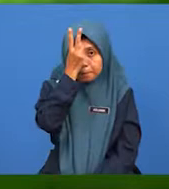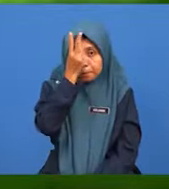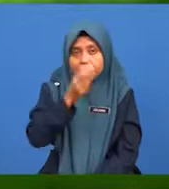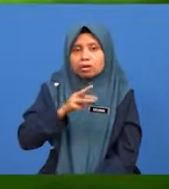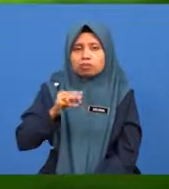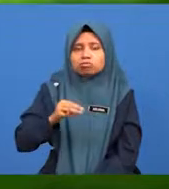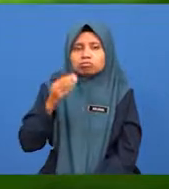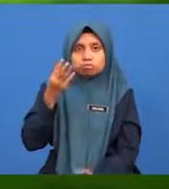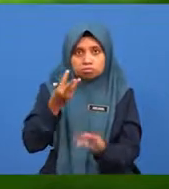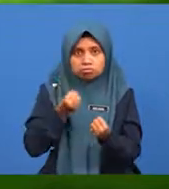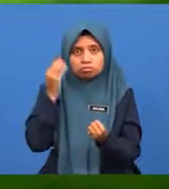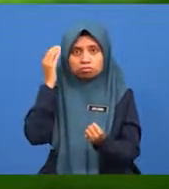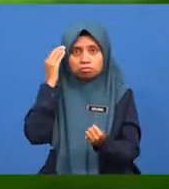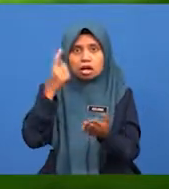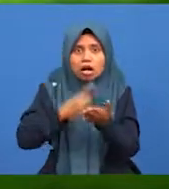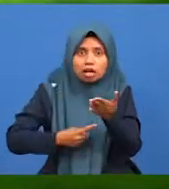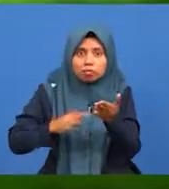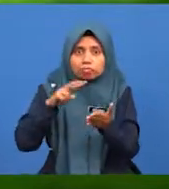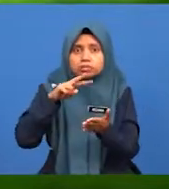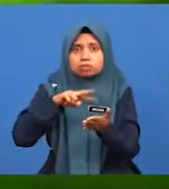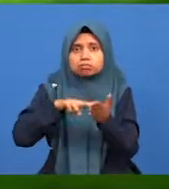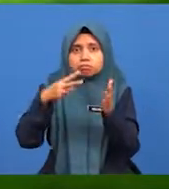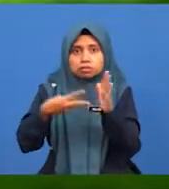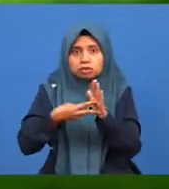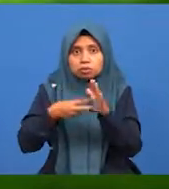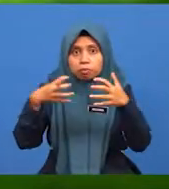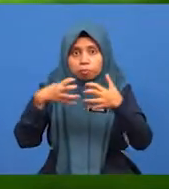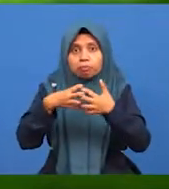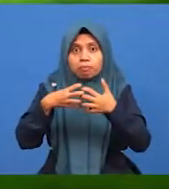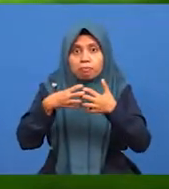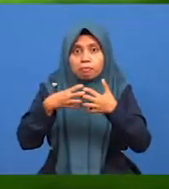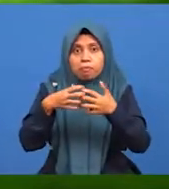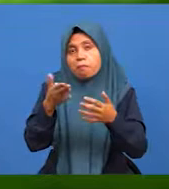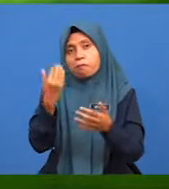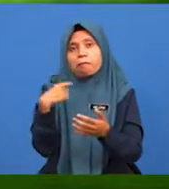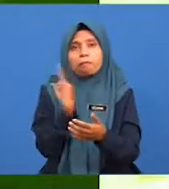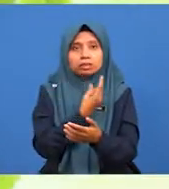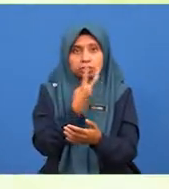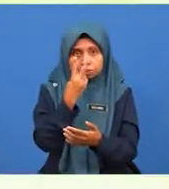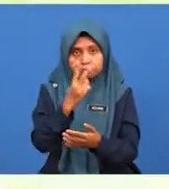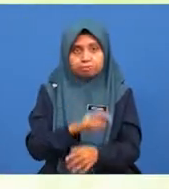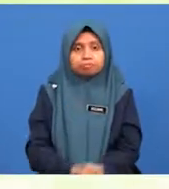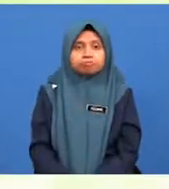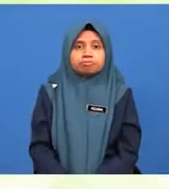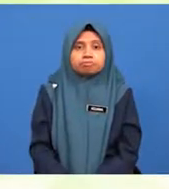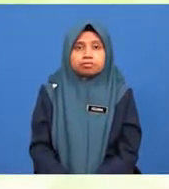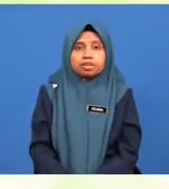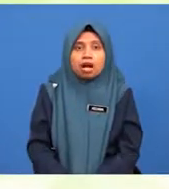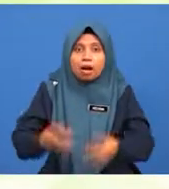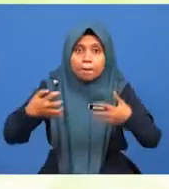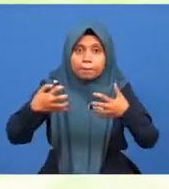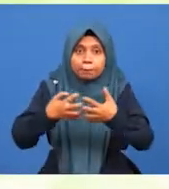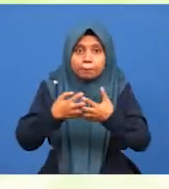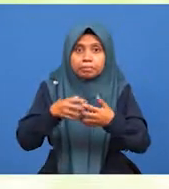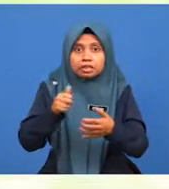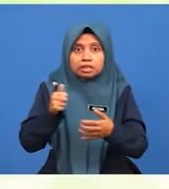Murid-murid hendak tahu apakah maksud penjodoh bilangan? Mari kita lihat. Penjodoh